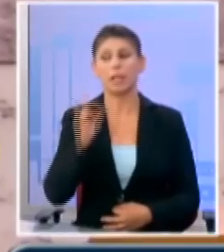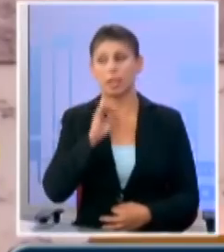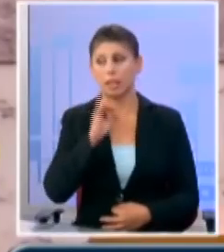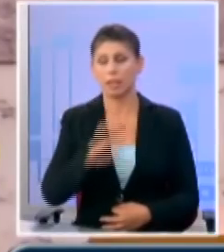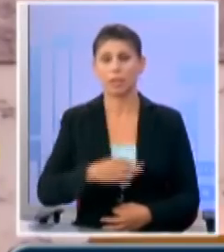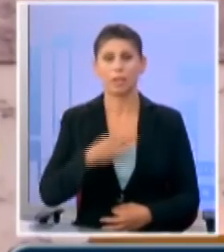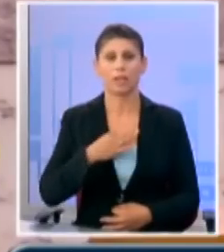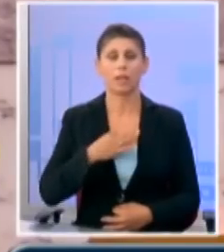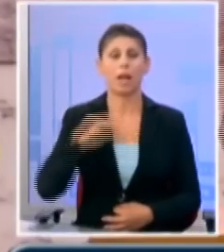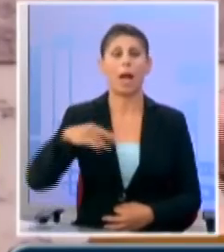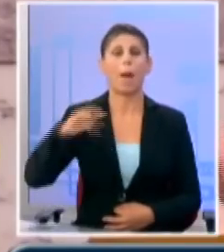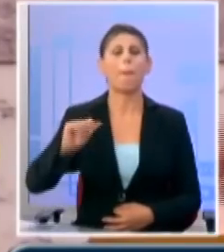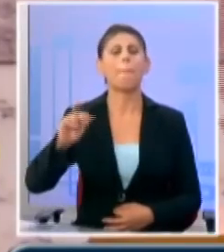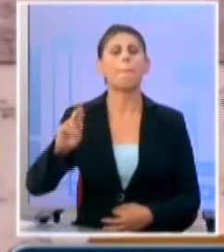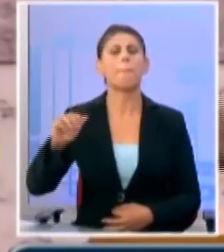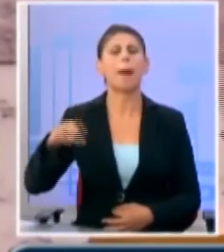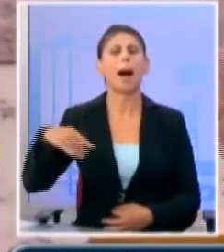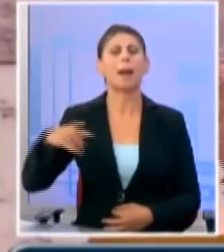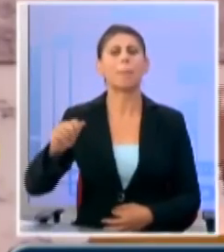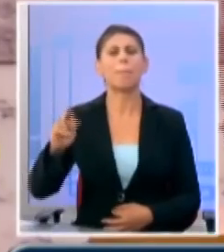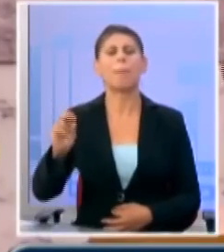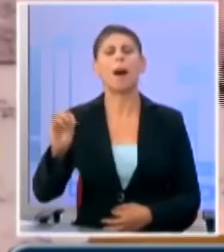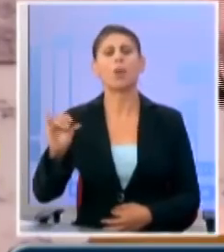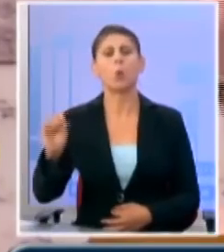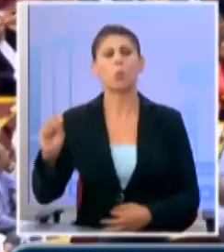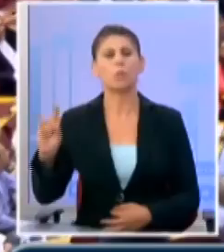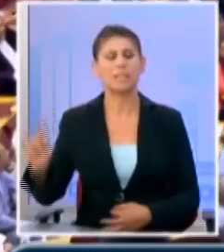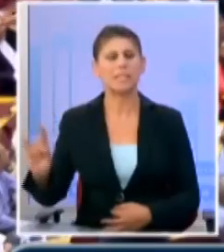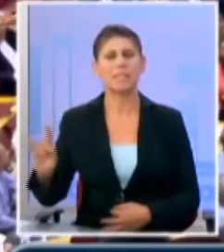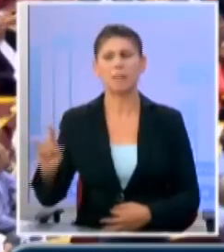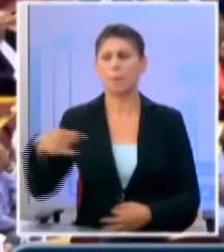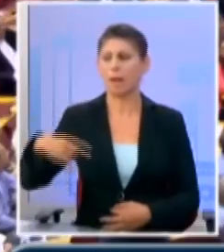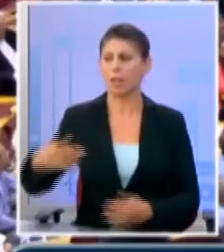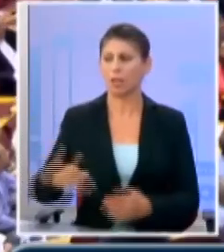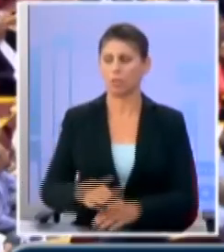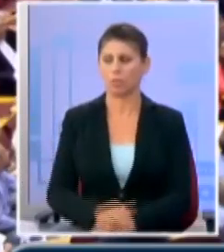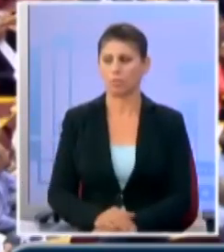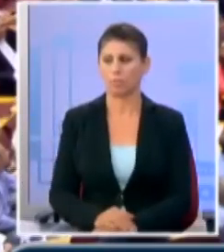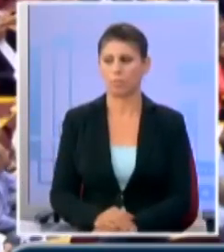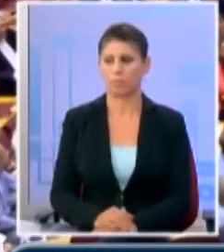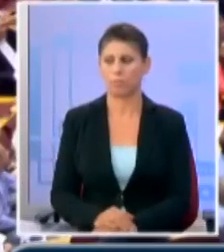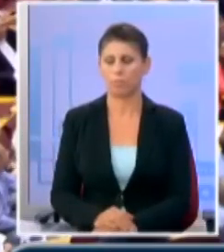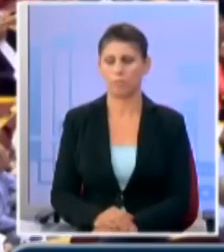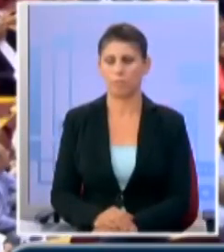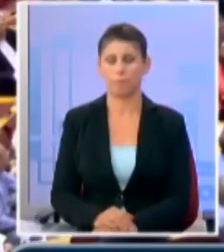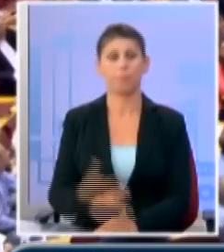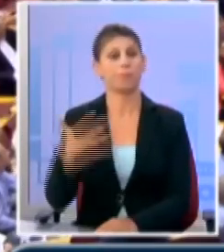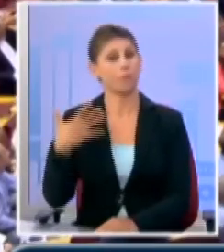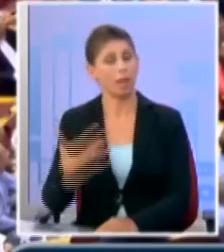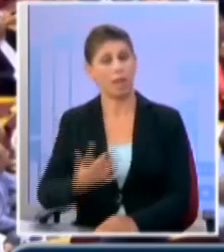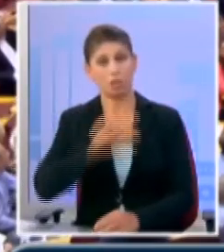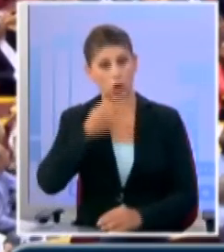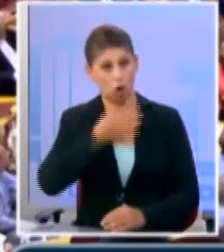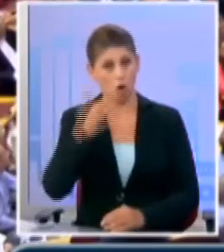Και κύριε Μπαρμπαρούση, σας παρακαλώ, σας παρακαλώ. Έχει το λόγο. Έχει το λόγο ο κοινοβουλευτικός